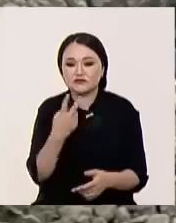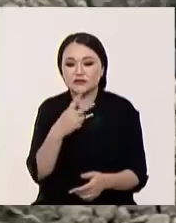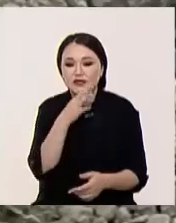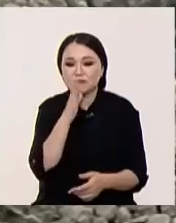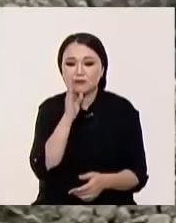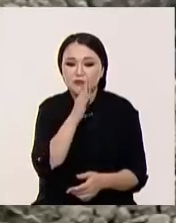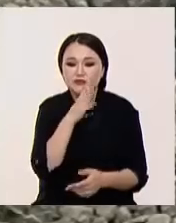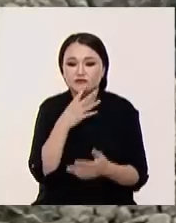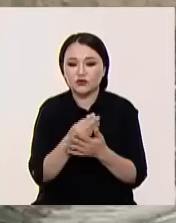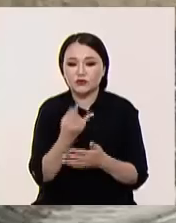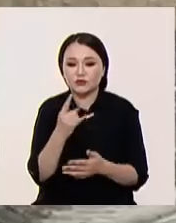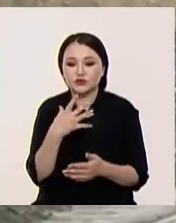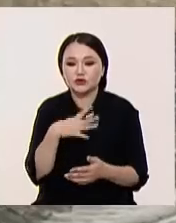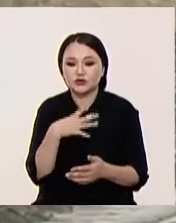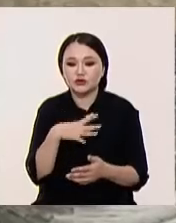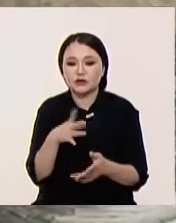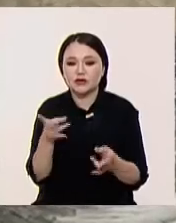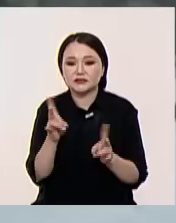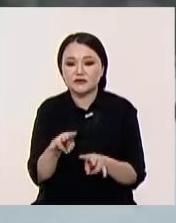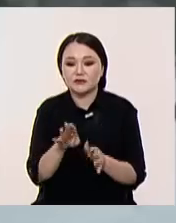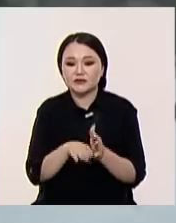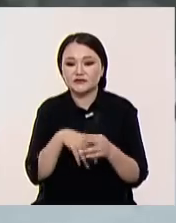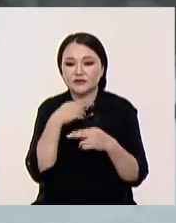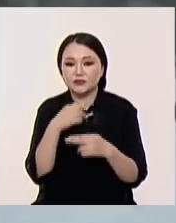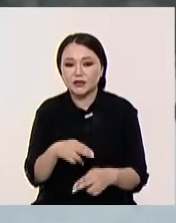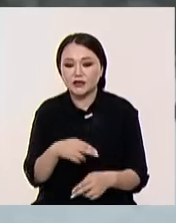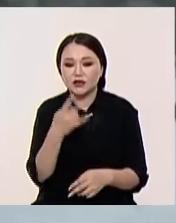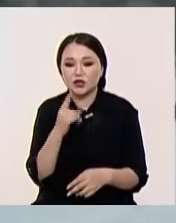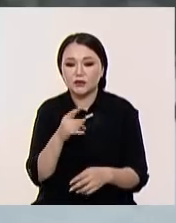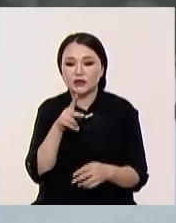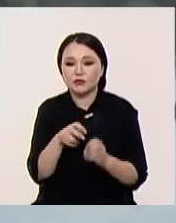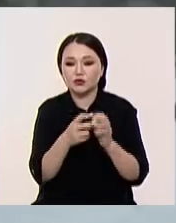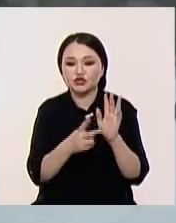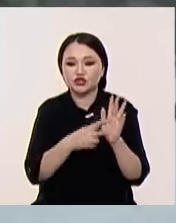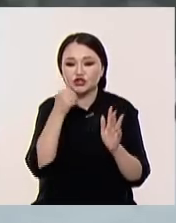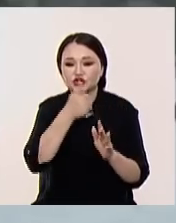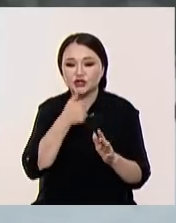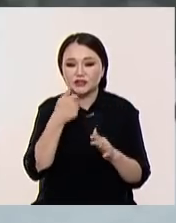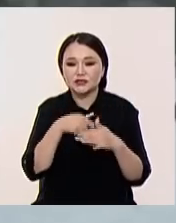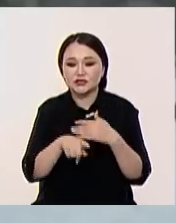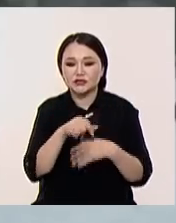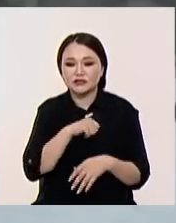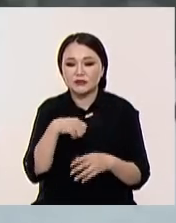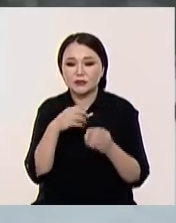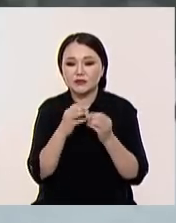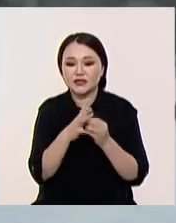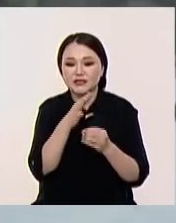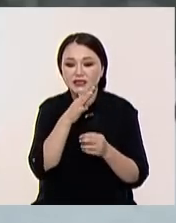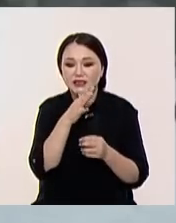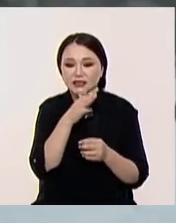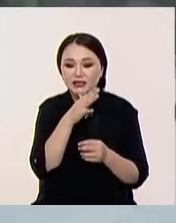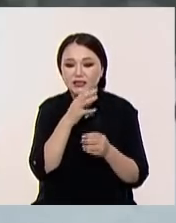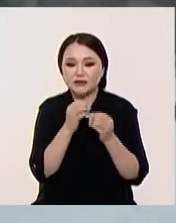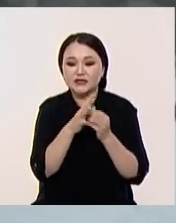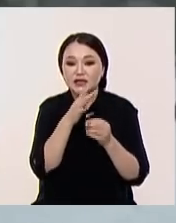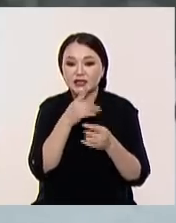жастағы анасы өз сәбиін неге көмусіз қалдырған? Баланы 2017 жылы, яғни өзі 15 жаста болғанда